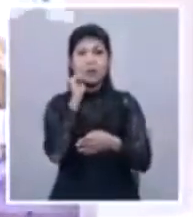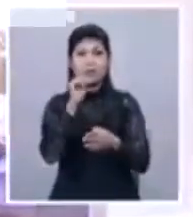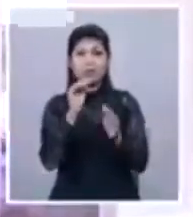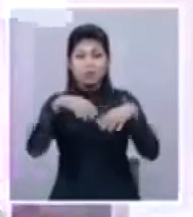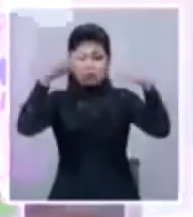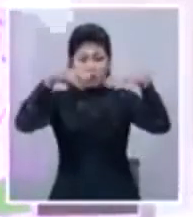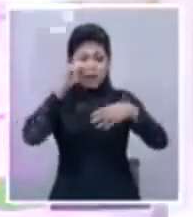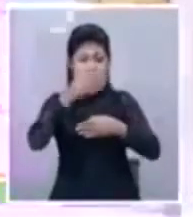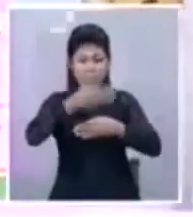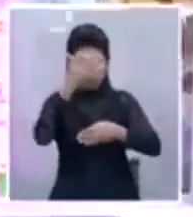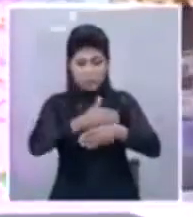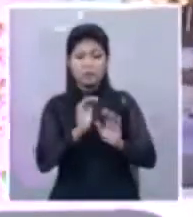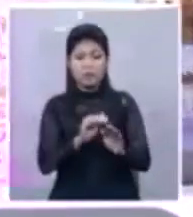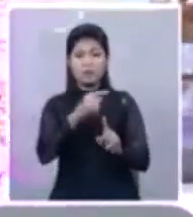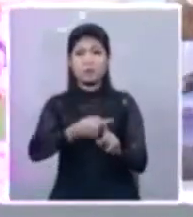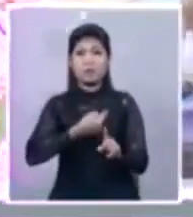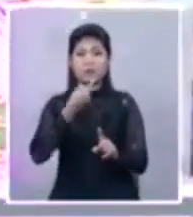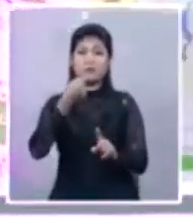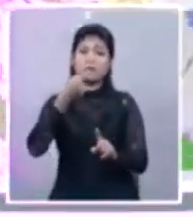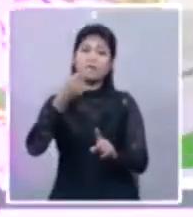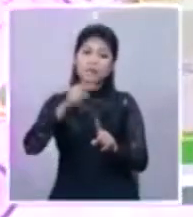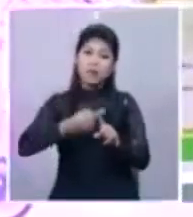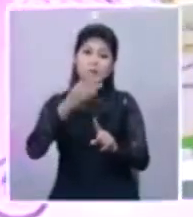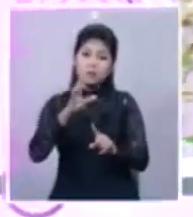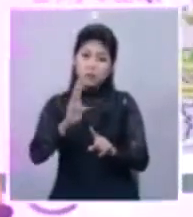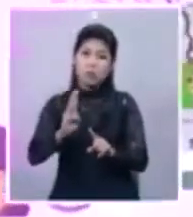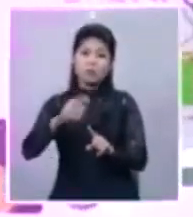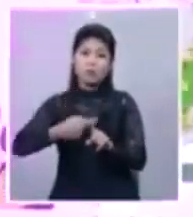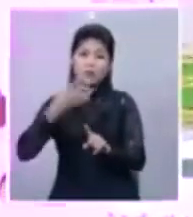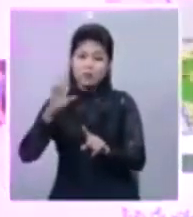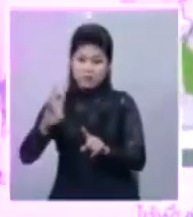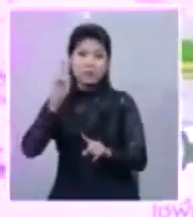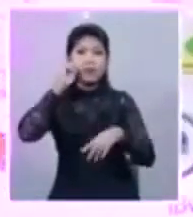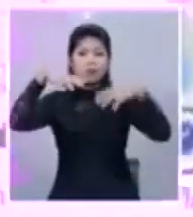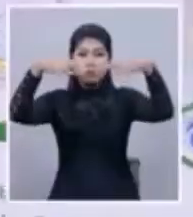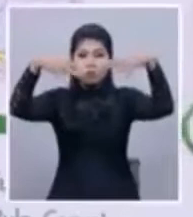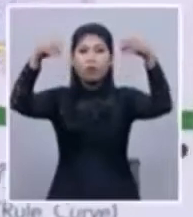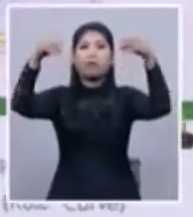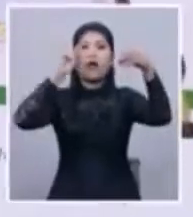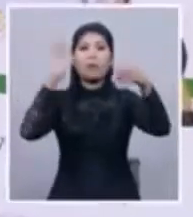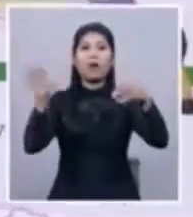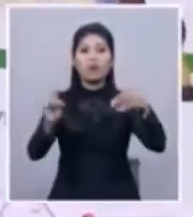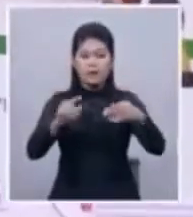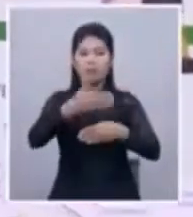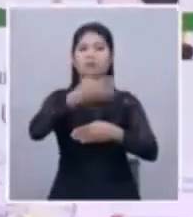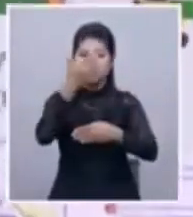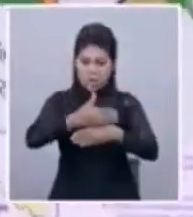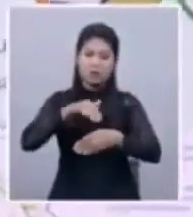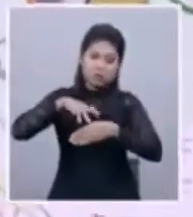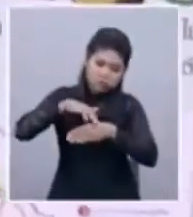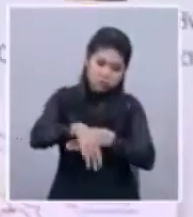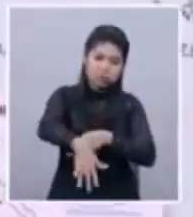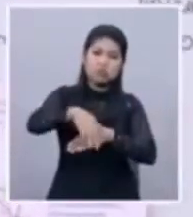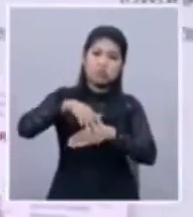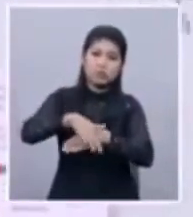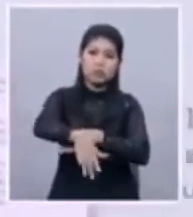นบอกกลางมิถุนาต่อกลางกรกฎาฝนทิ้งช่วงจะน้ำจากไหนล่ะครับเขื่อนก็ต้องส่งให้นะเพราะฉะนั้